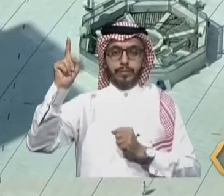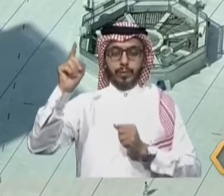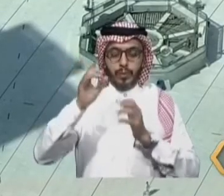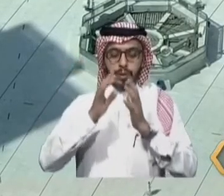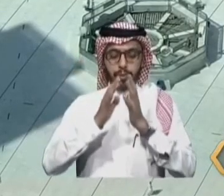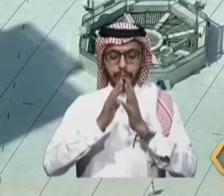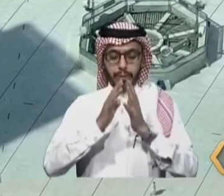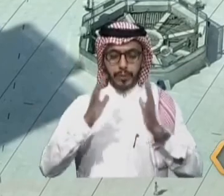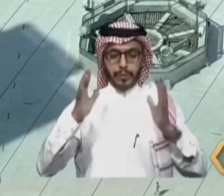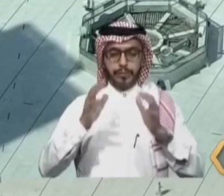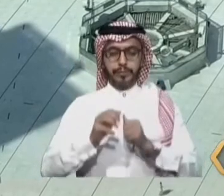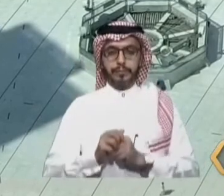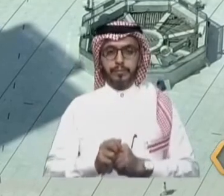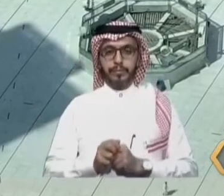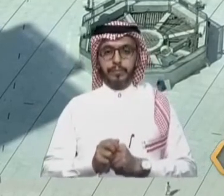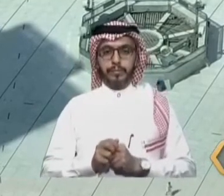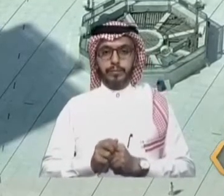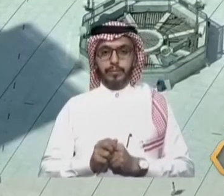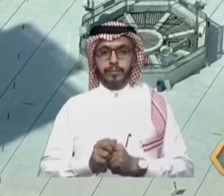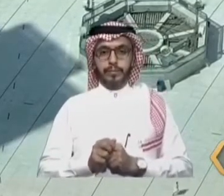الله أكبر،